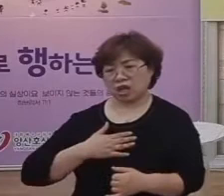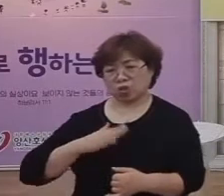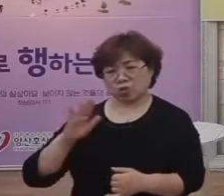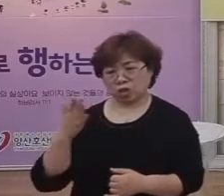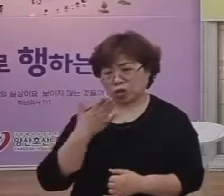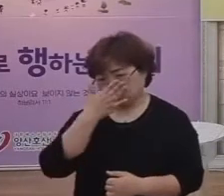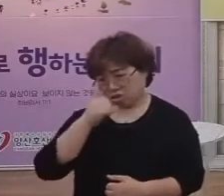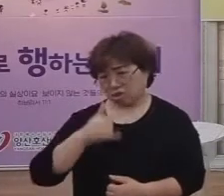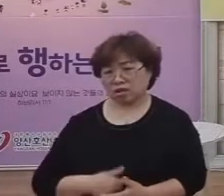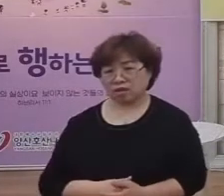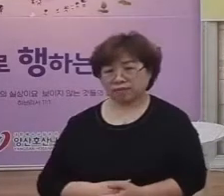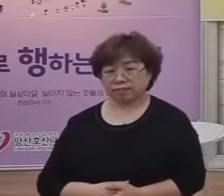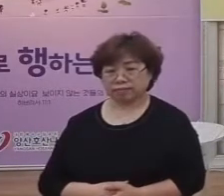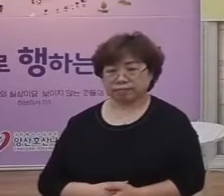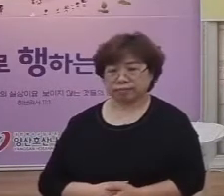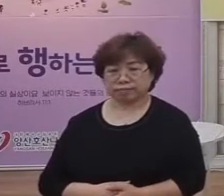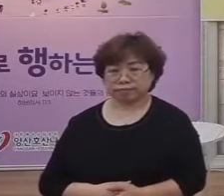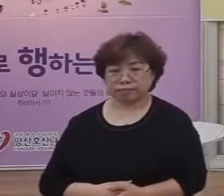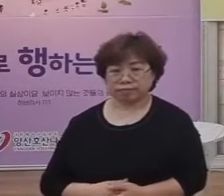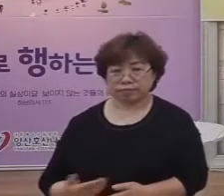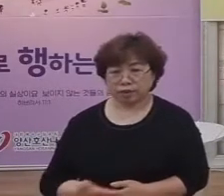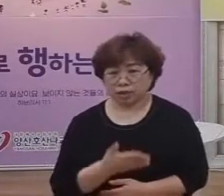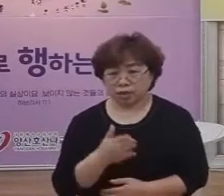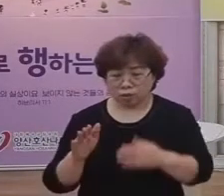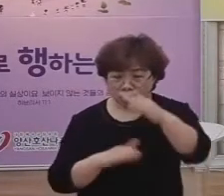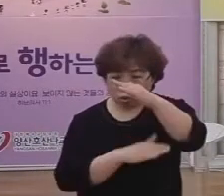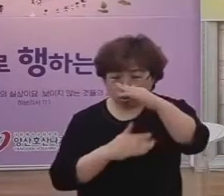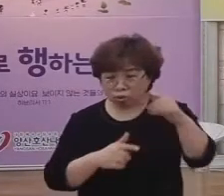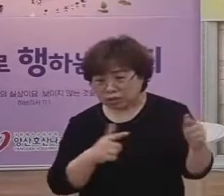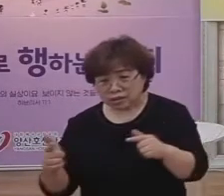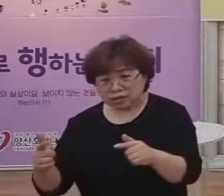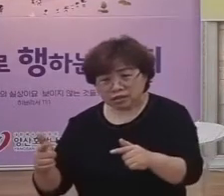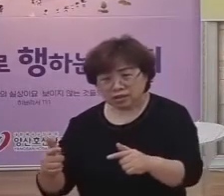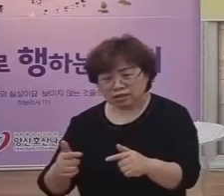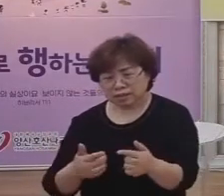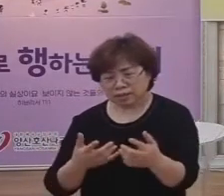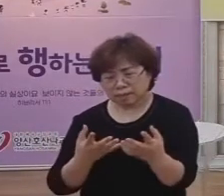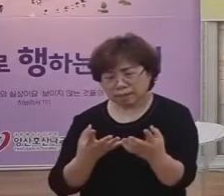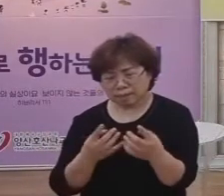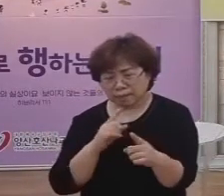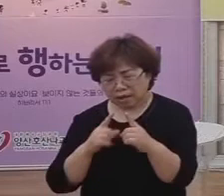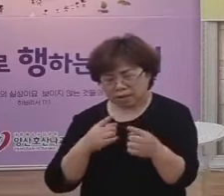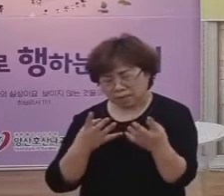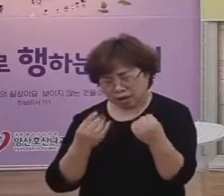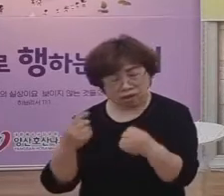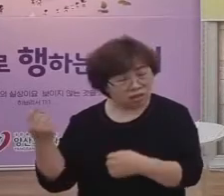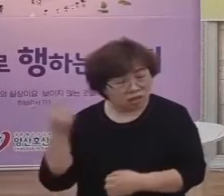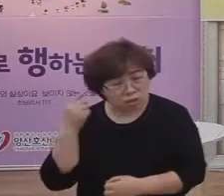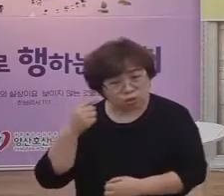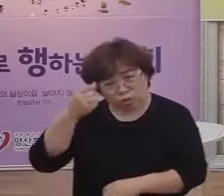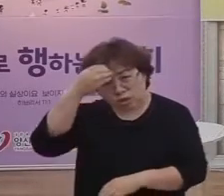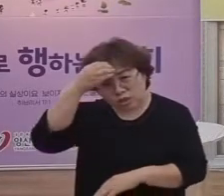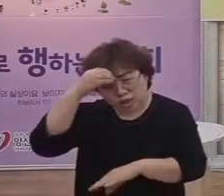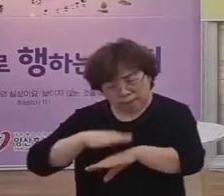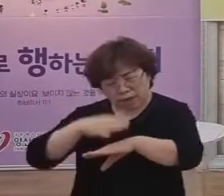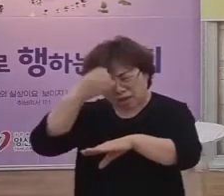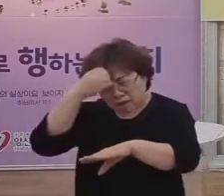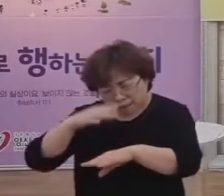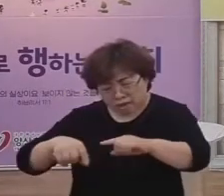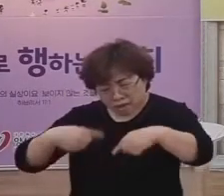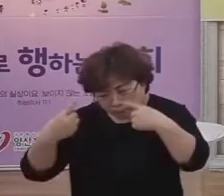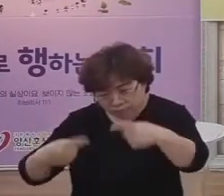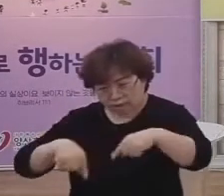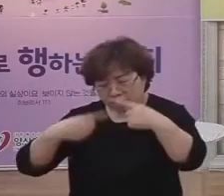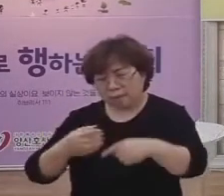우리 성도들이 얼마나 말씀을 많이 듣고 또 예배에 많이 참여합니다. 이게 한국교회 특징이거든요. 그러니까